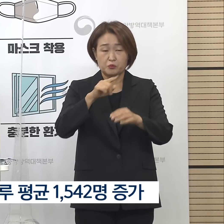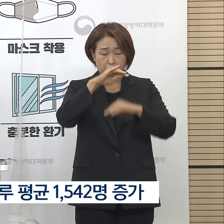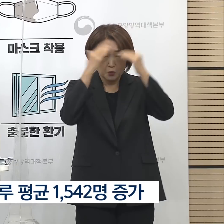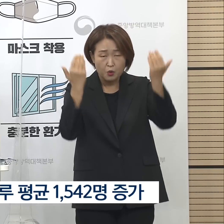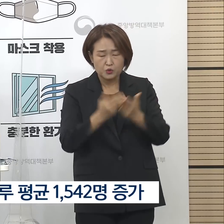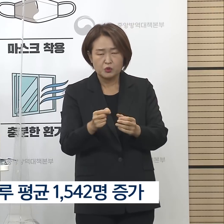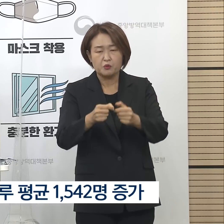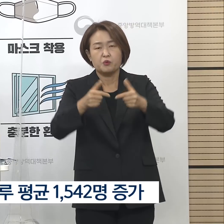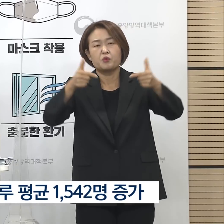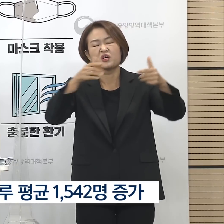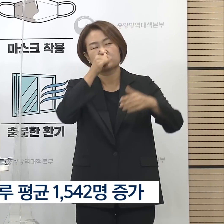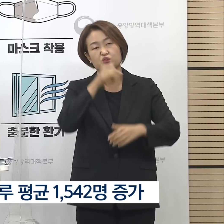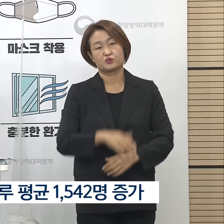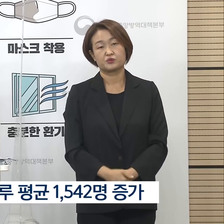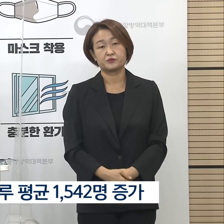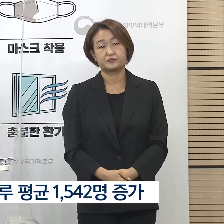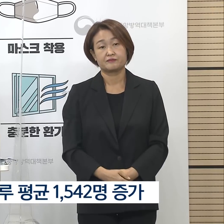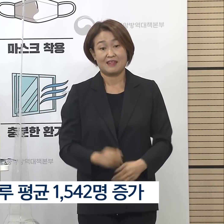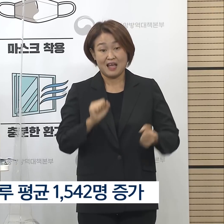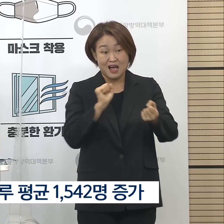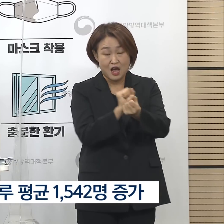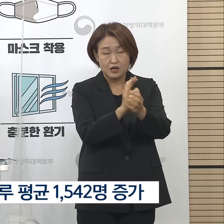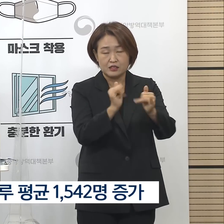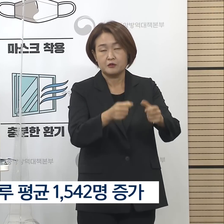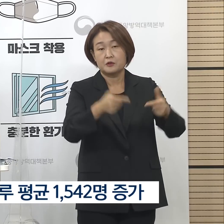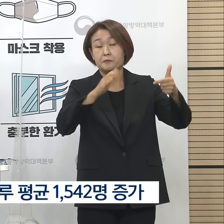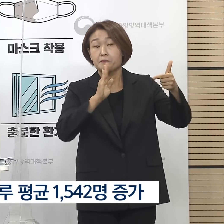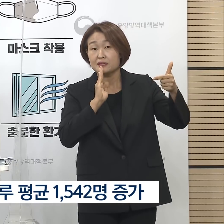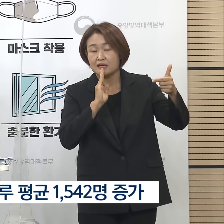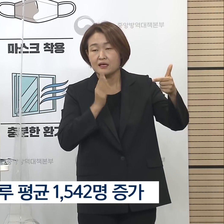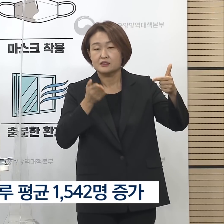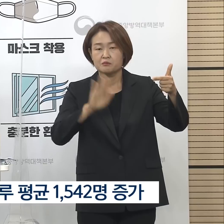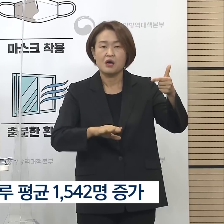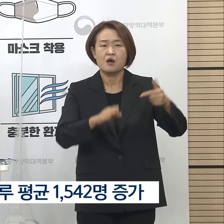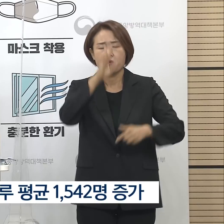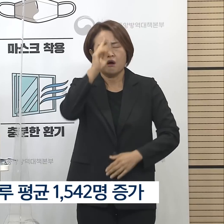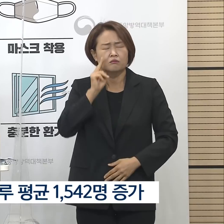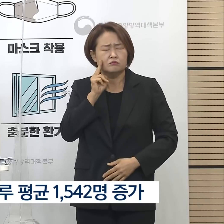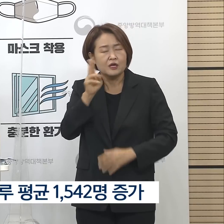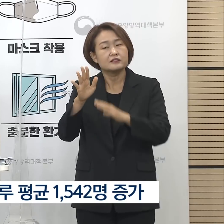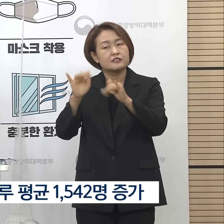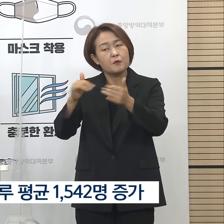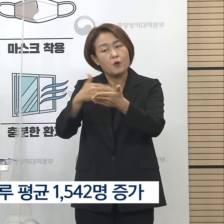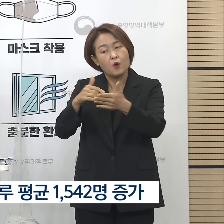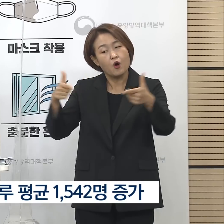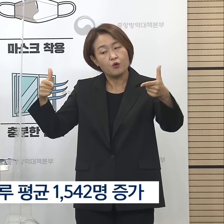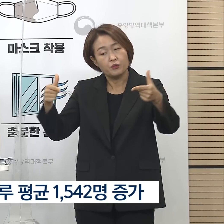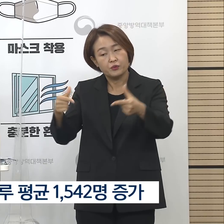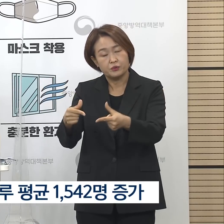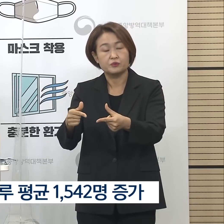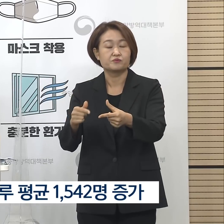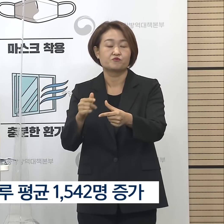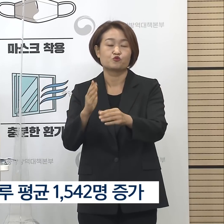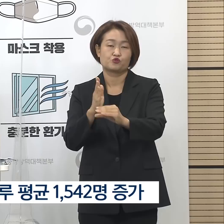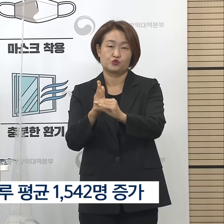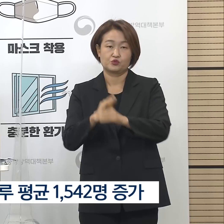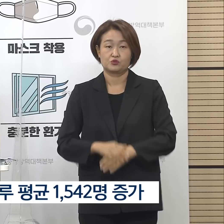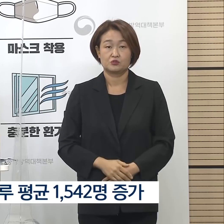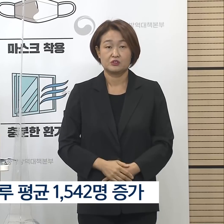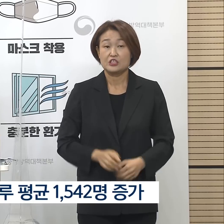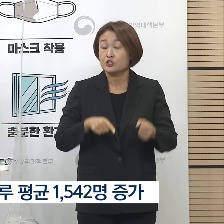증가하였습니다. 반면에 확진자는 증가하였지만 중환자는 계속 감소 추세에 있습니다.